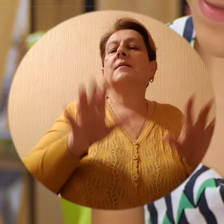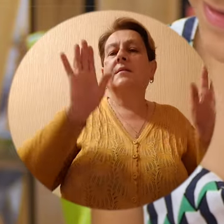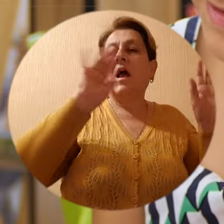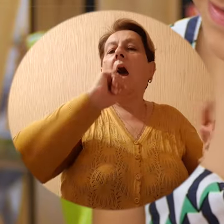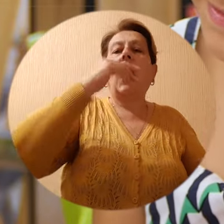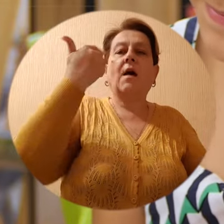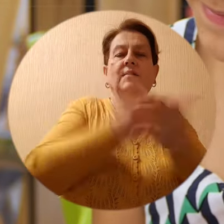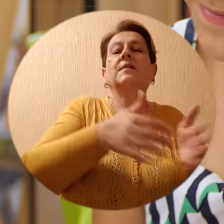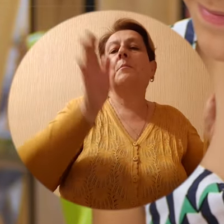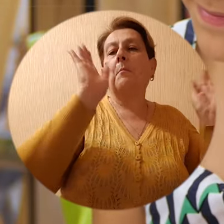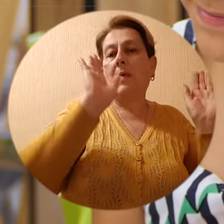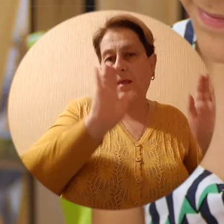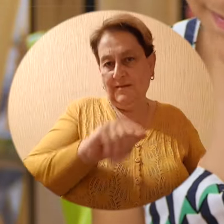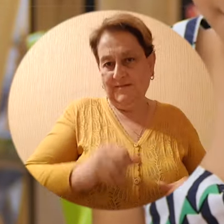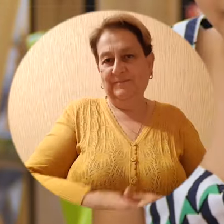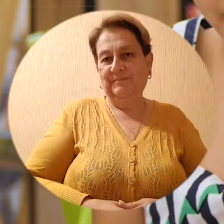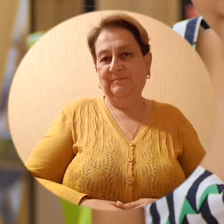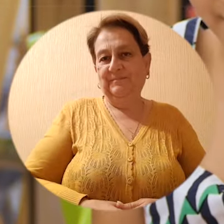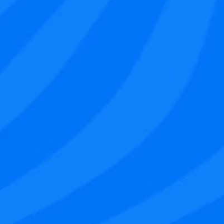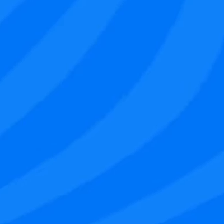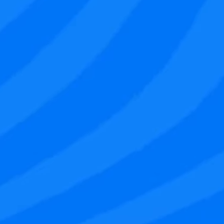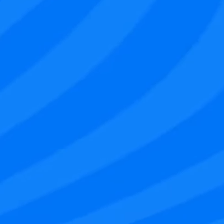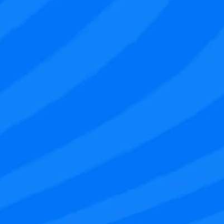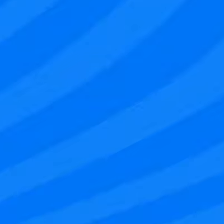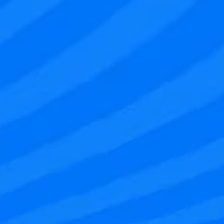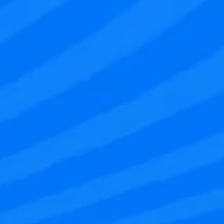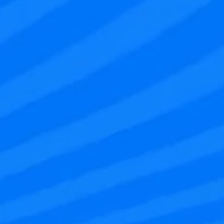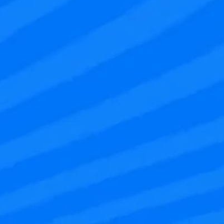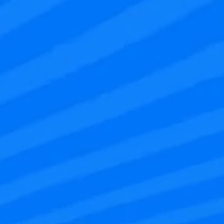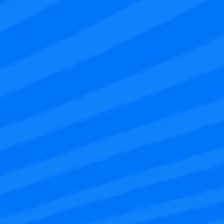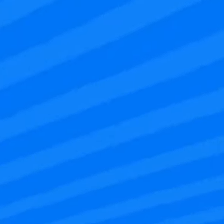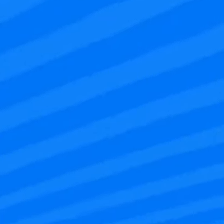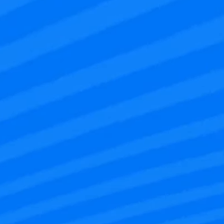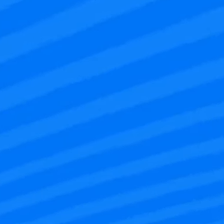էլ հավիտյանս մնաց քարանձավում։